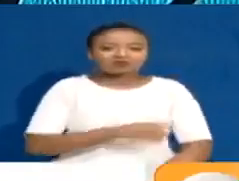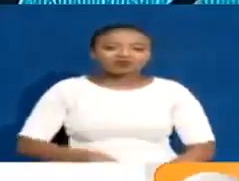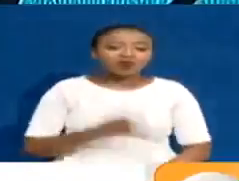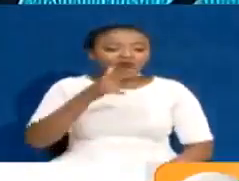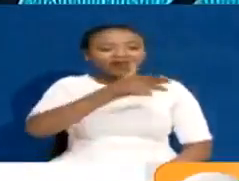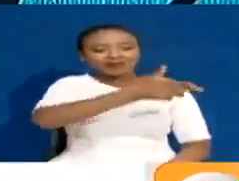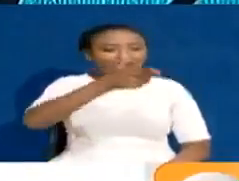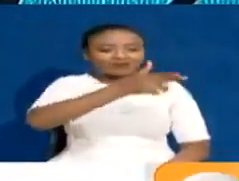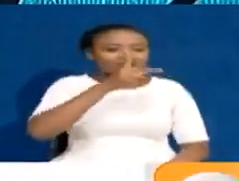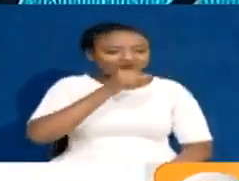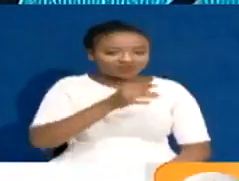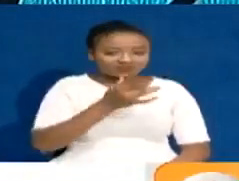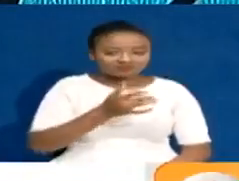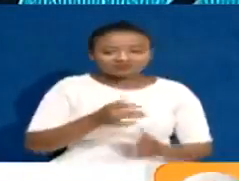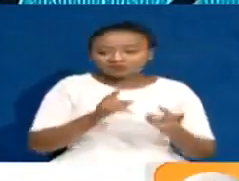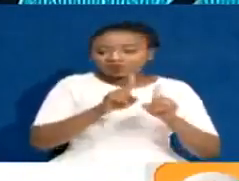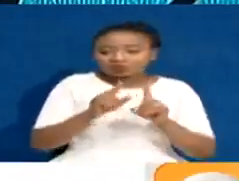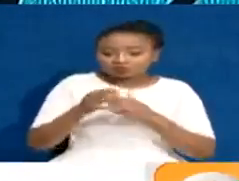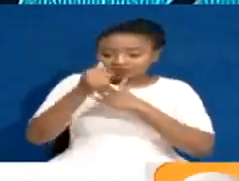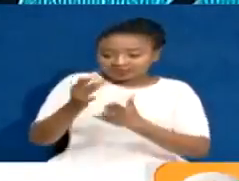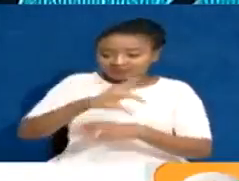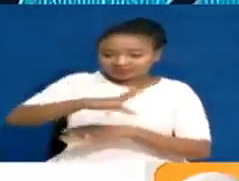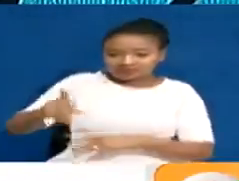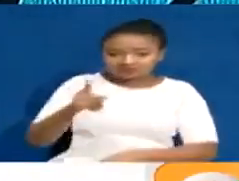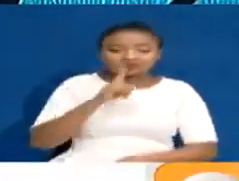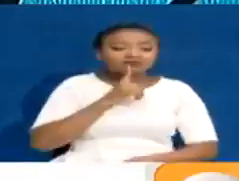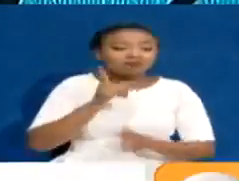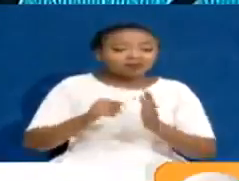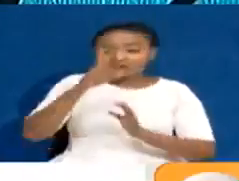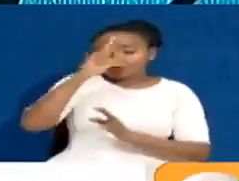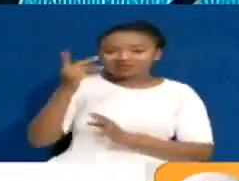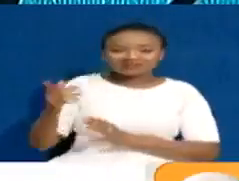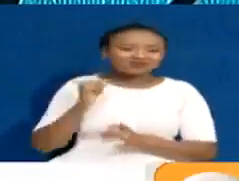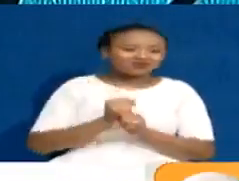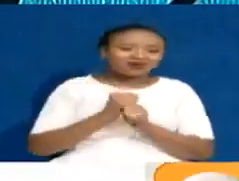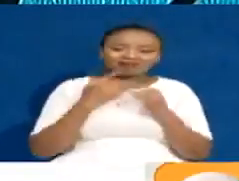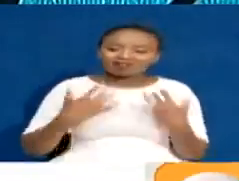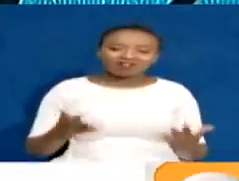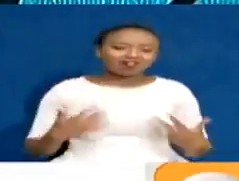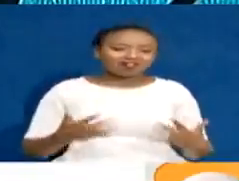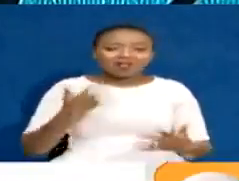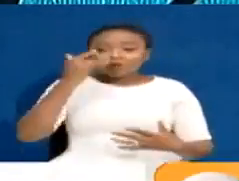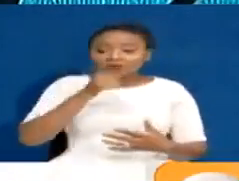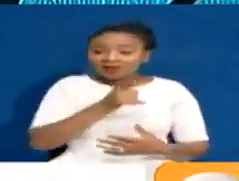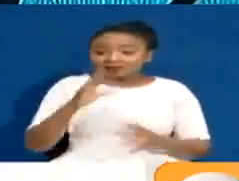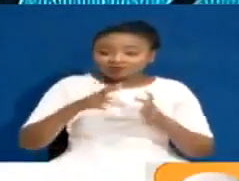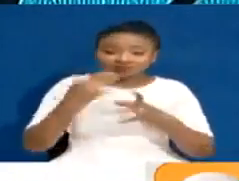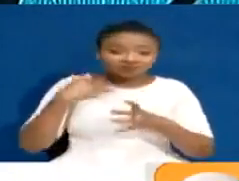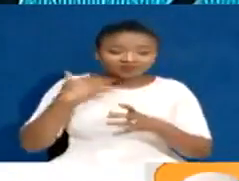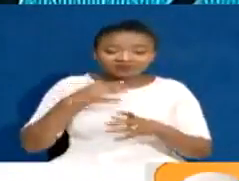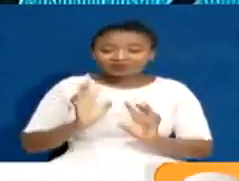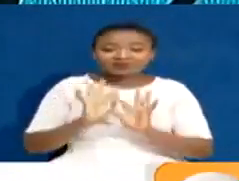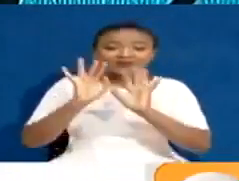ya risasi. Viongozi wa kaunti hiyo sasa wanadai kwamba maafisa wa usalama wamezembea kazini, kwani inadaiwa kwamba wavamizi walikuwa na